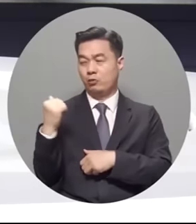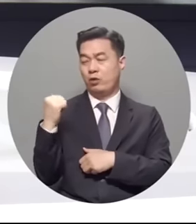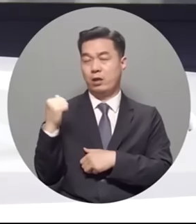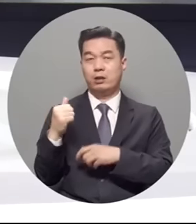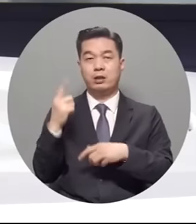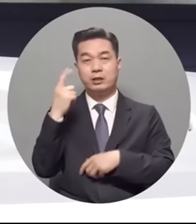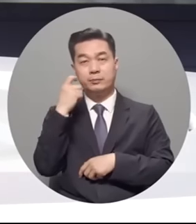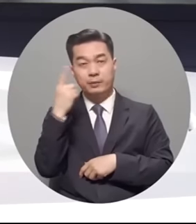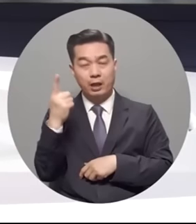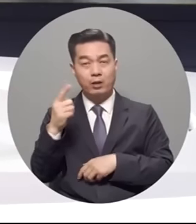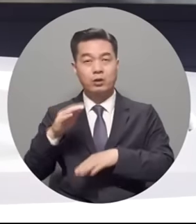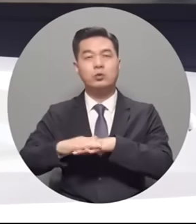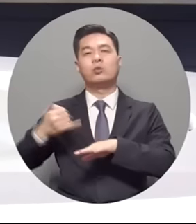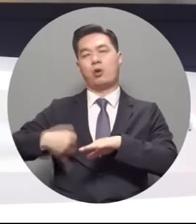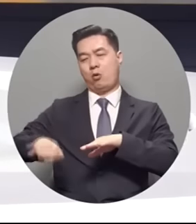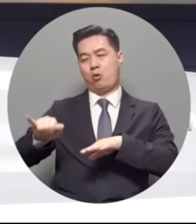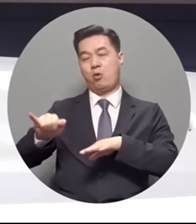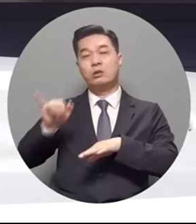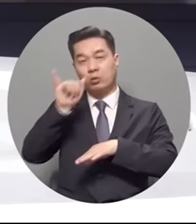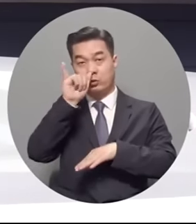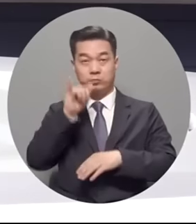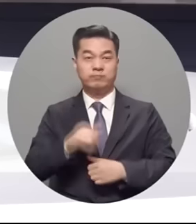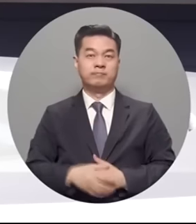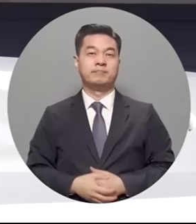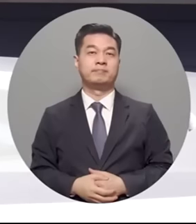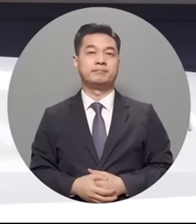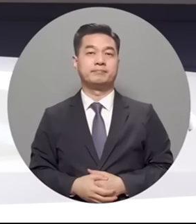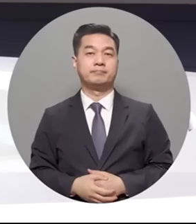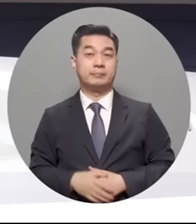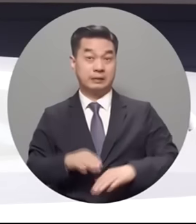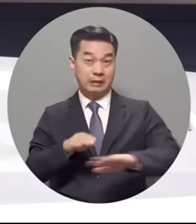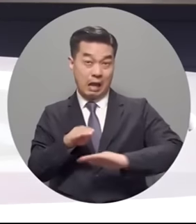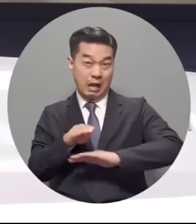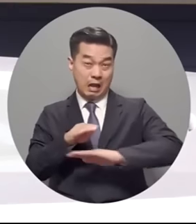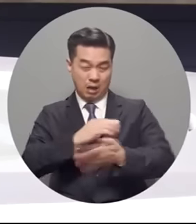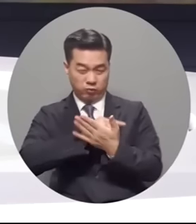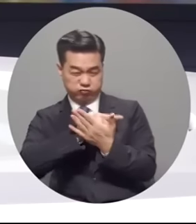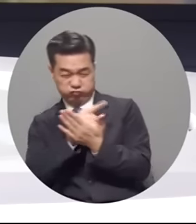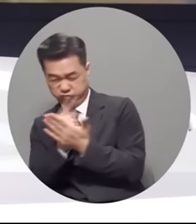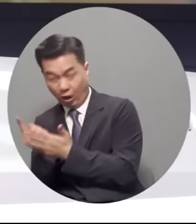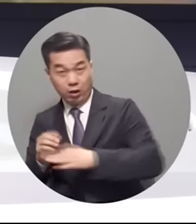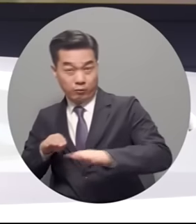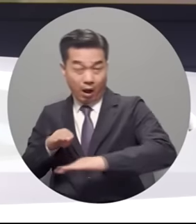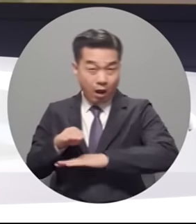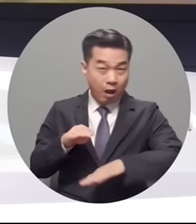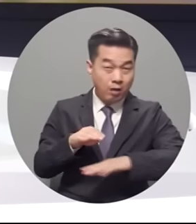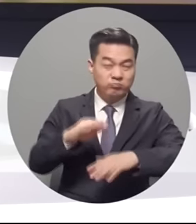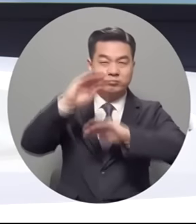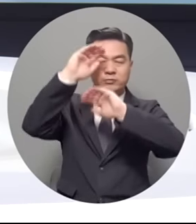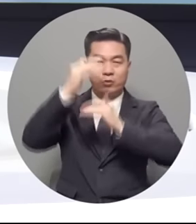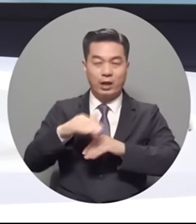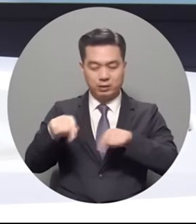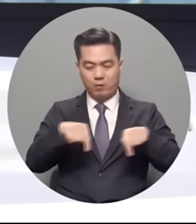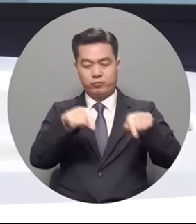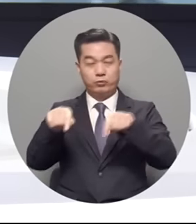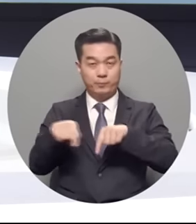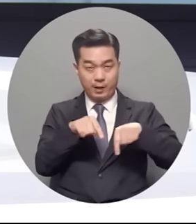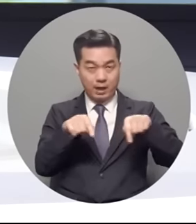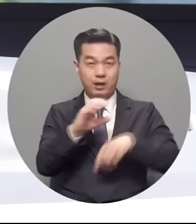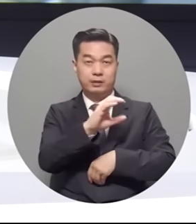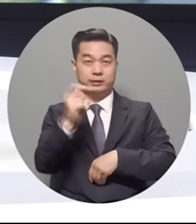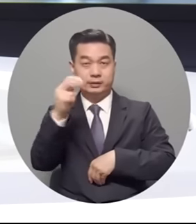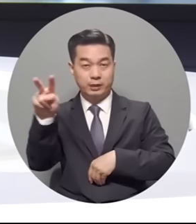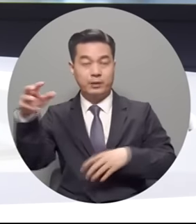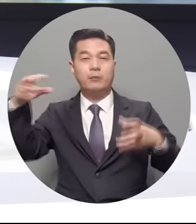11개월 된 손녀가 타고 있었습니다. 차량이 내달리기 시작할 때부터 모든 과정이 블랙박스와 CCTV에